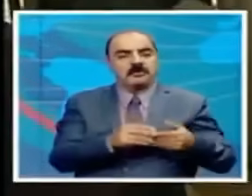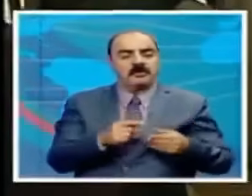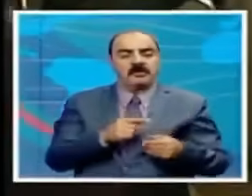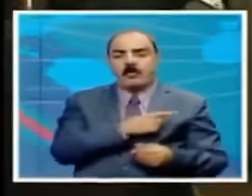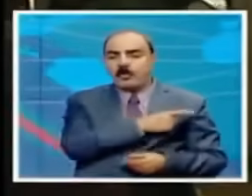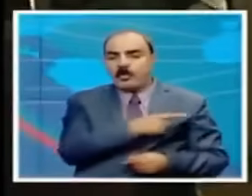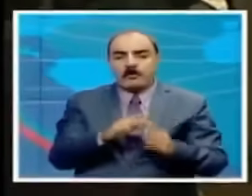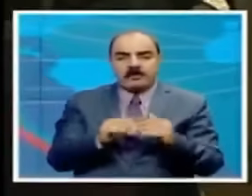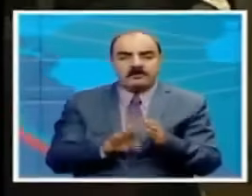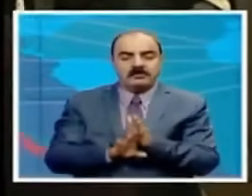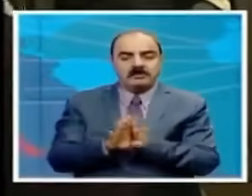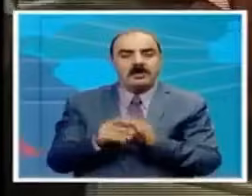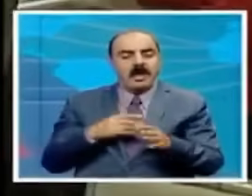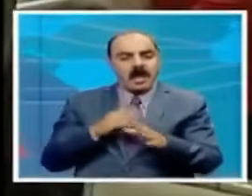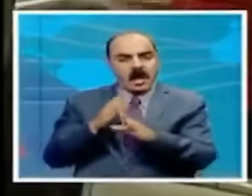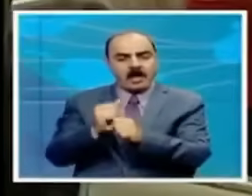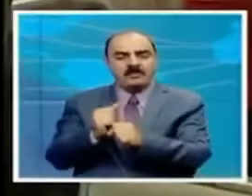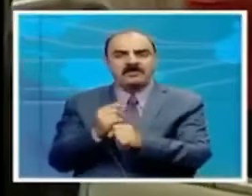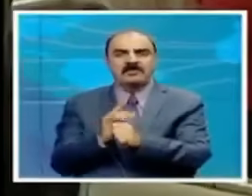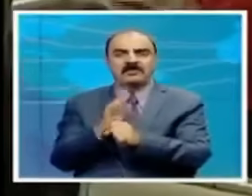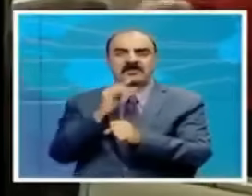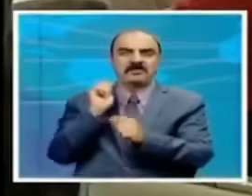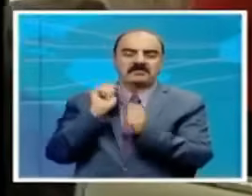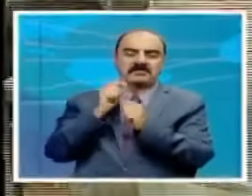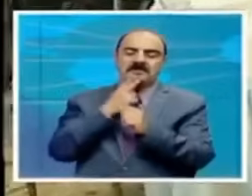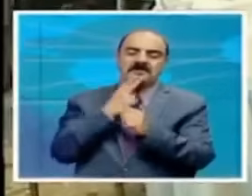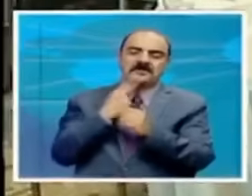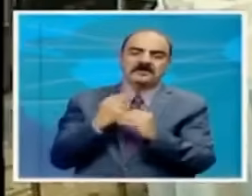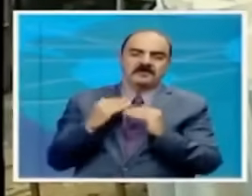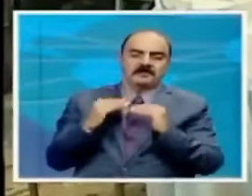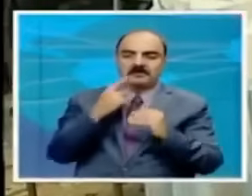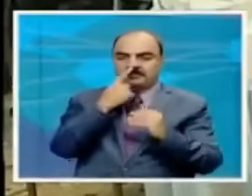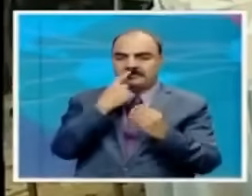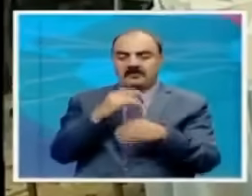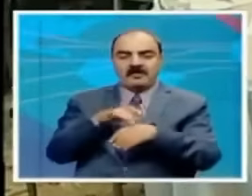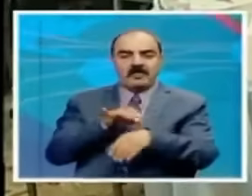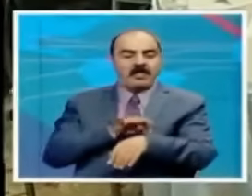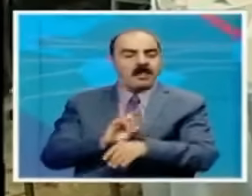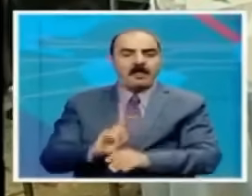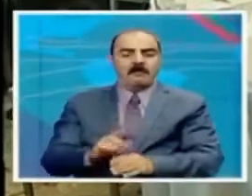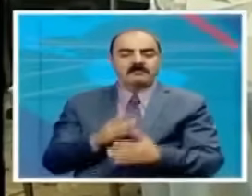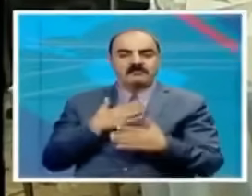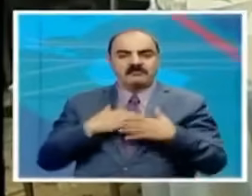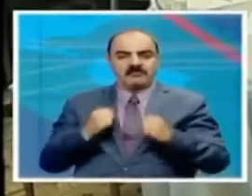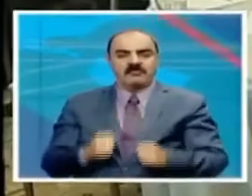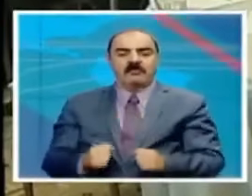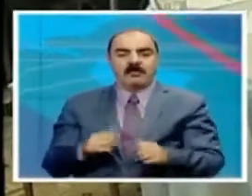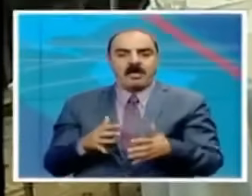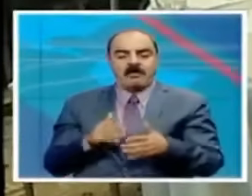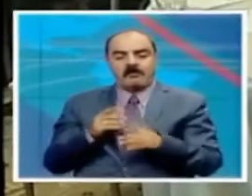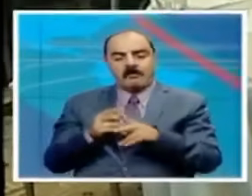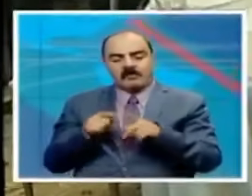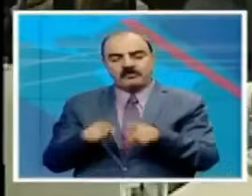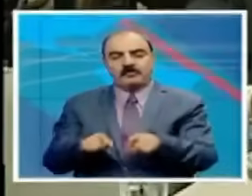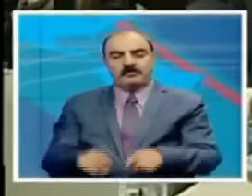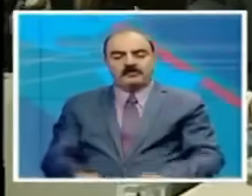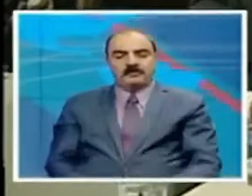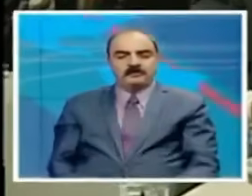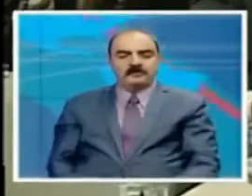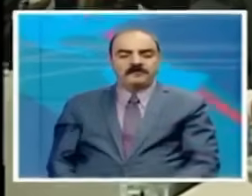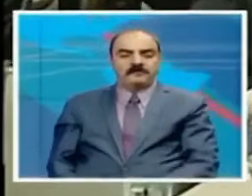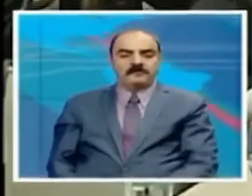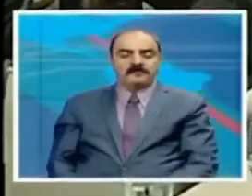جادة تسعى للحفاظ على النهوض بالصناعة والحفاظ على صحة المواطن المصري أيا كان موقعه.